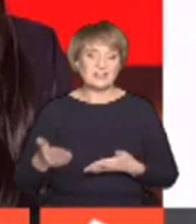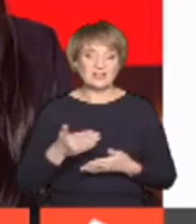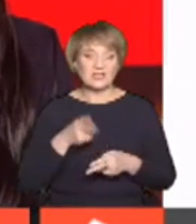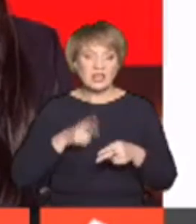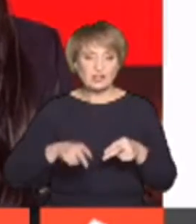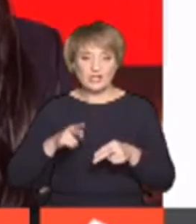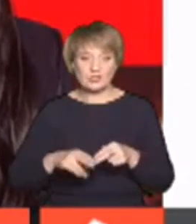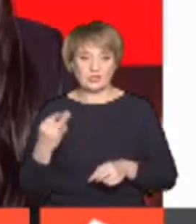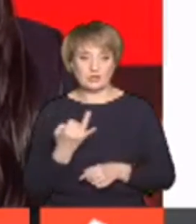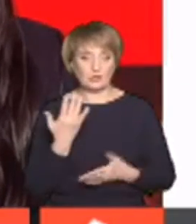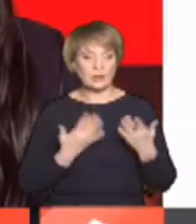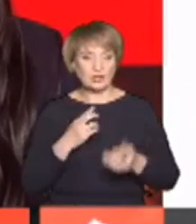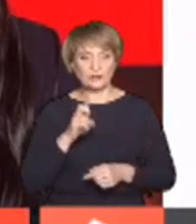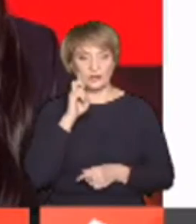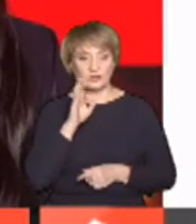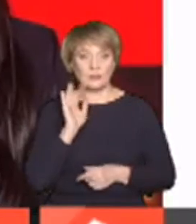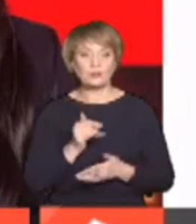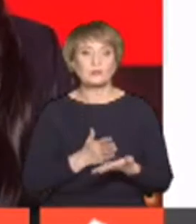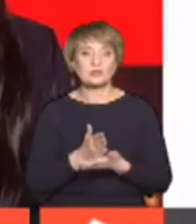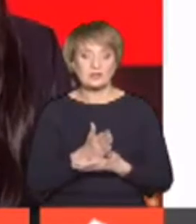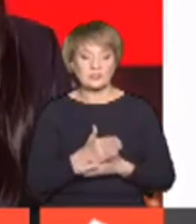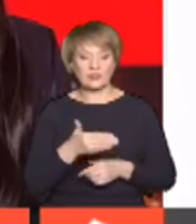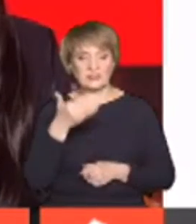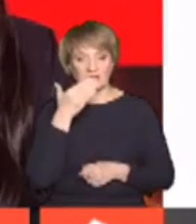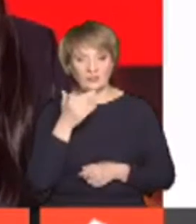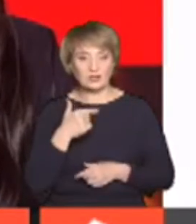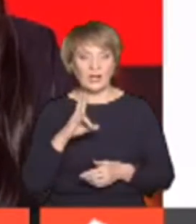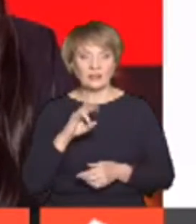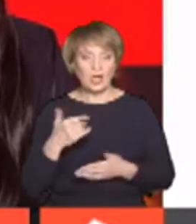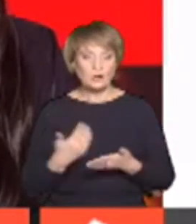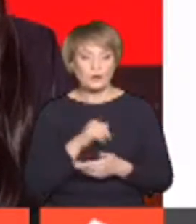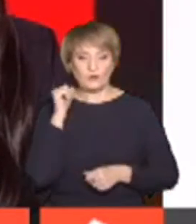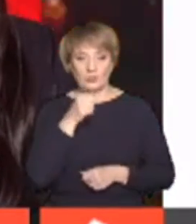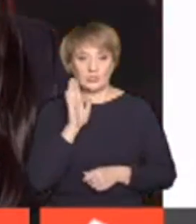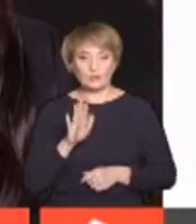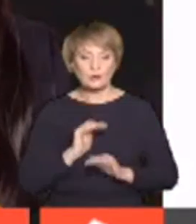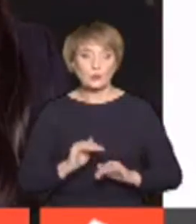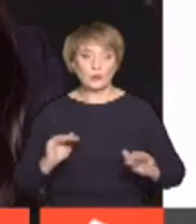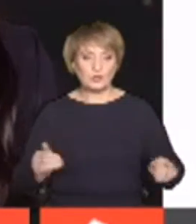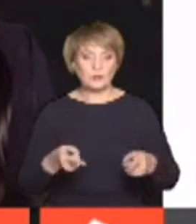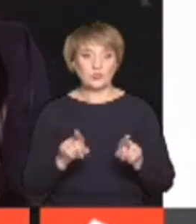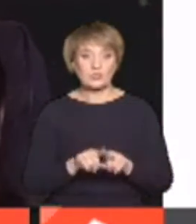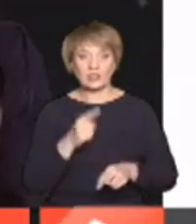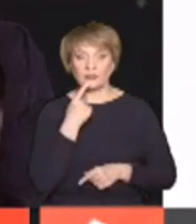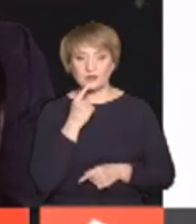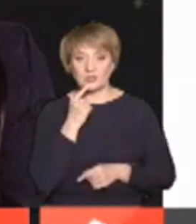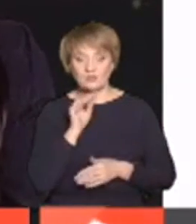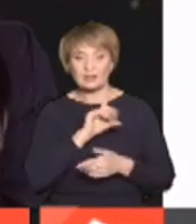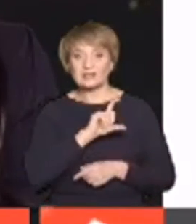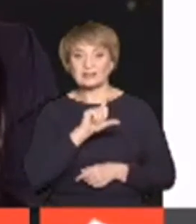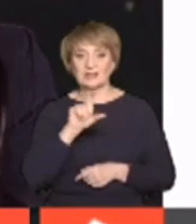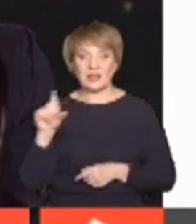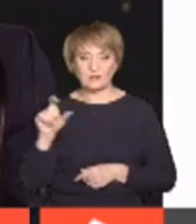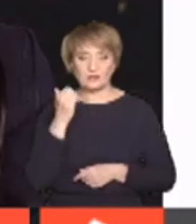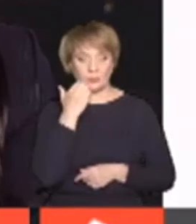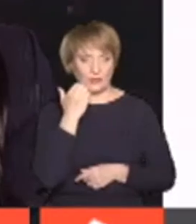якщо держава буде продовжувати закривати на це очі, у нас на Новий рік у дітей от будуть такі цукерки з написом «Мусимо завершувати».